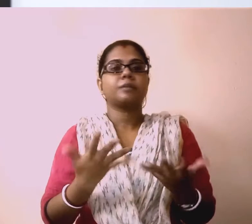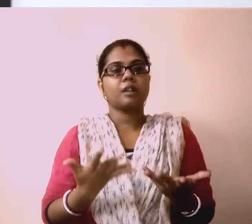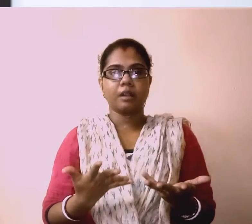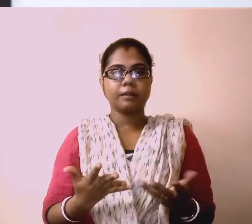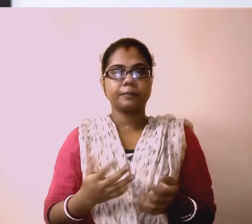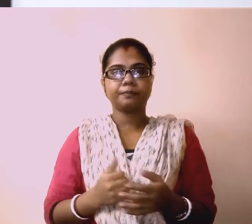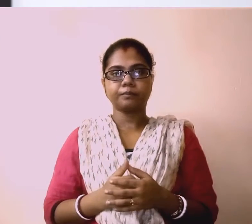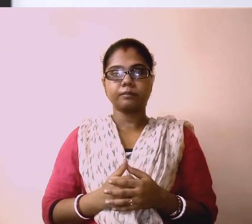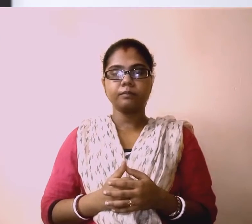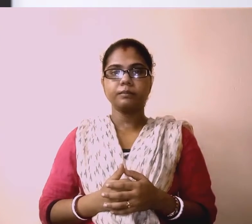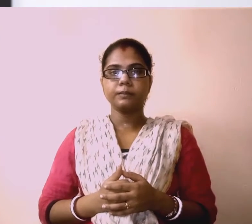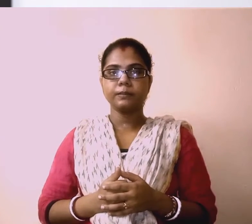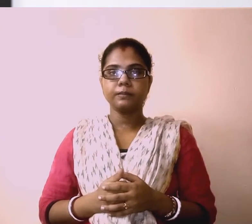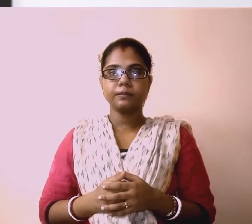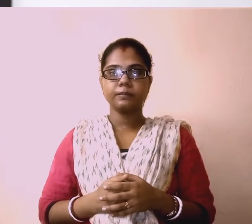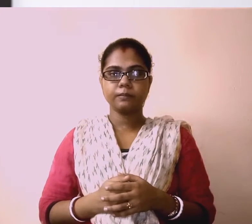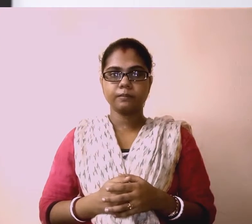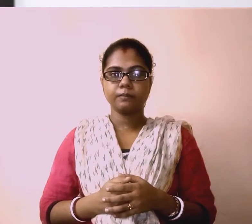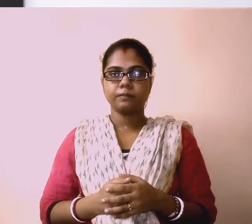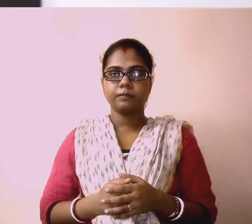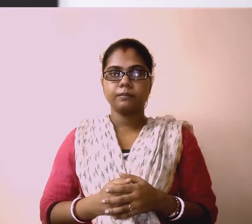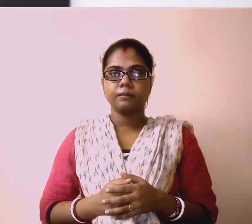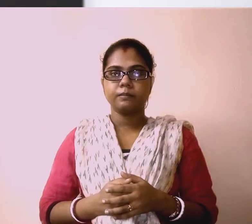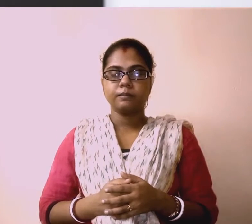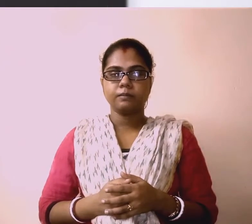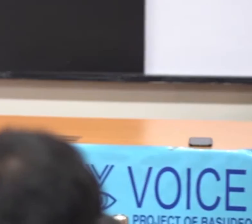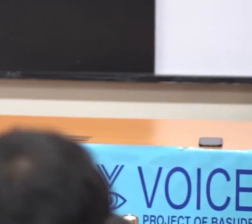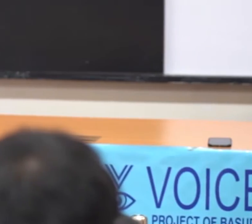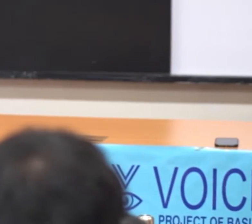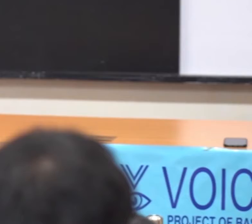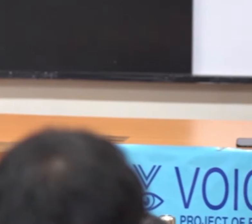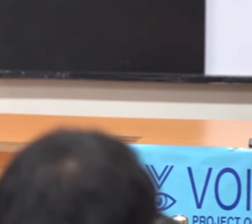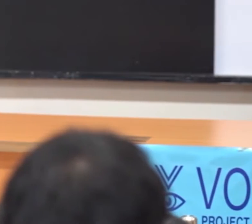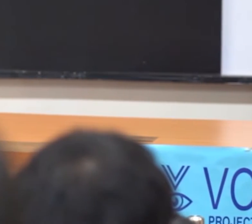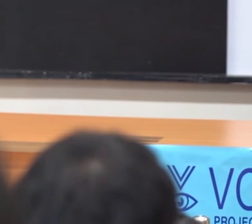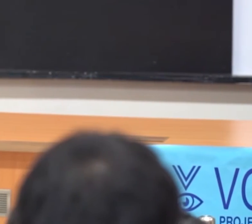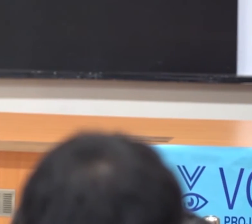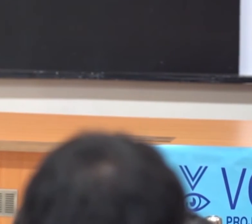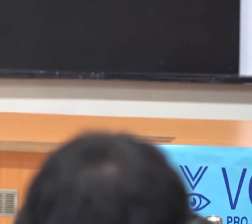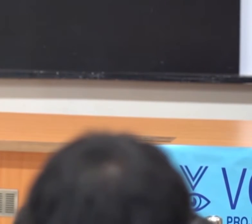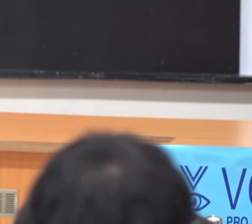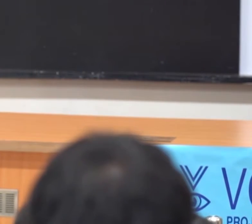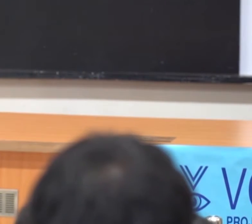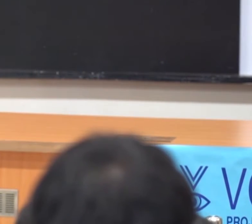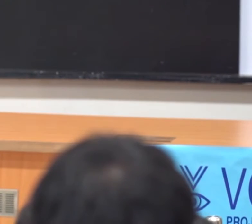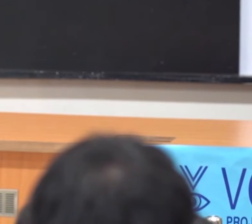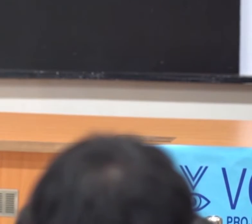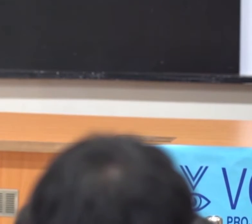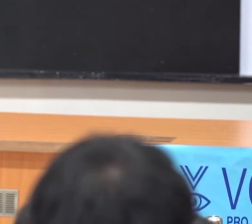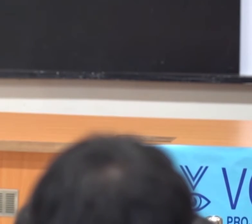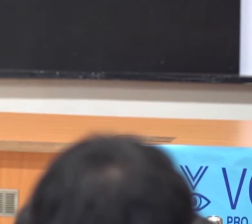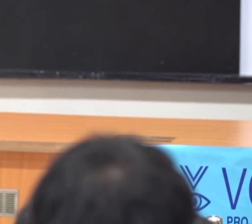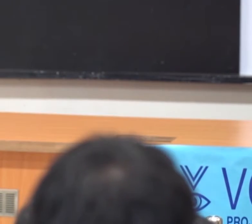टू इन्वेस्ट इन यू बिकॉज आई लाइक योर पैशन आई लाइक योर स्पिरिट आई लाइक योर ड्राइव आई लाइक